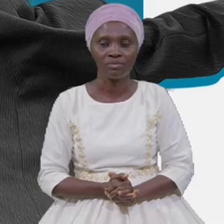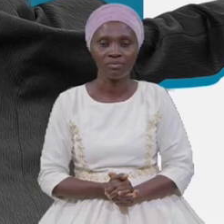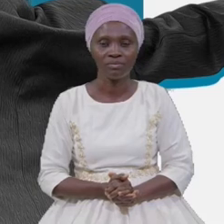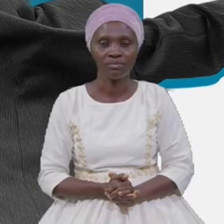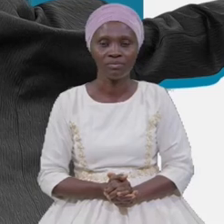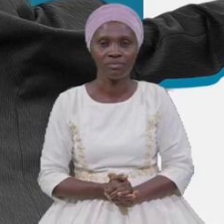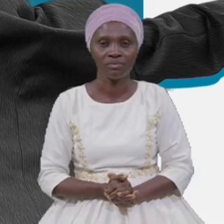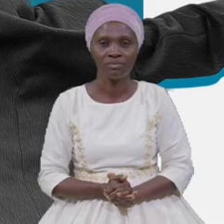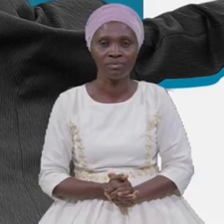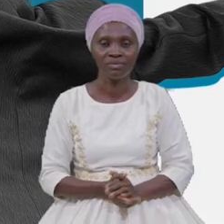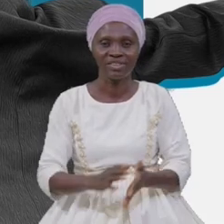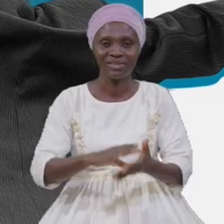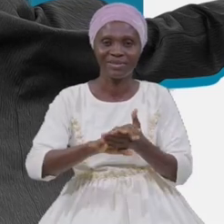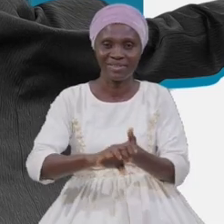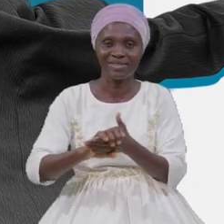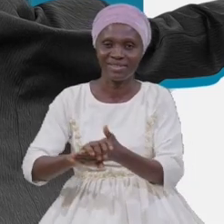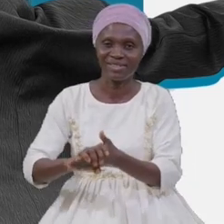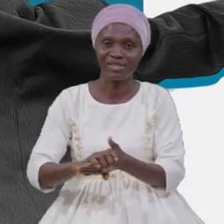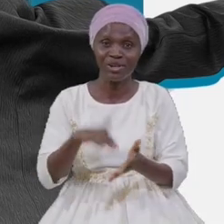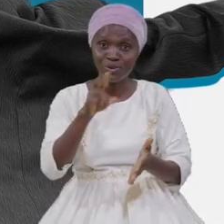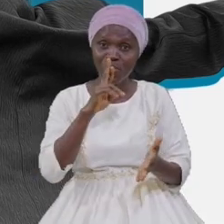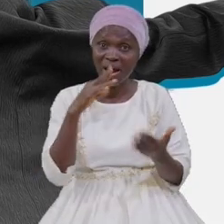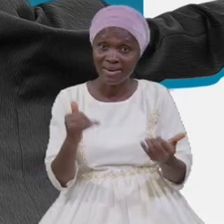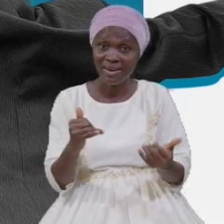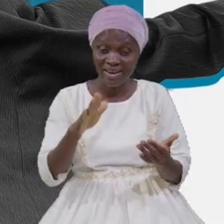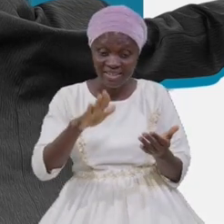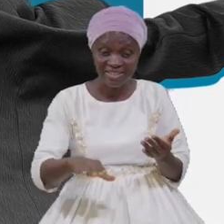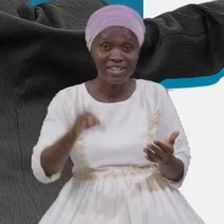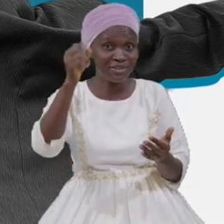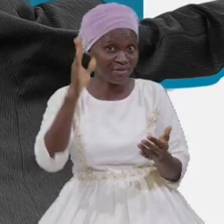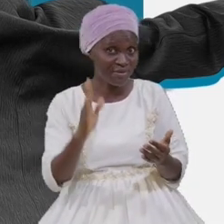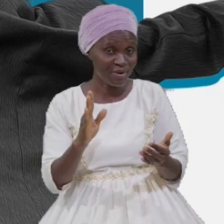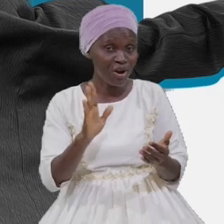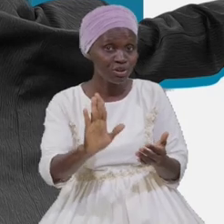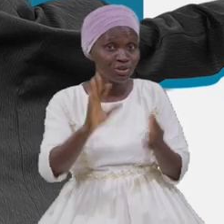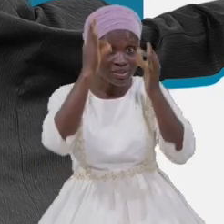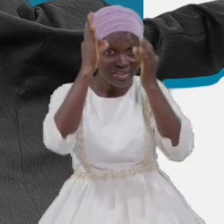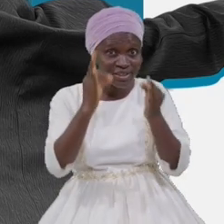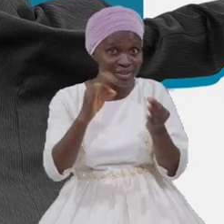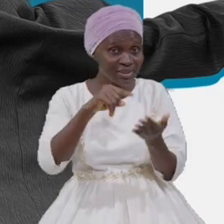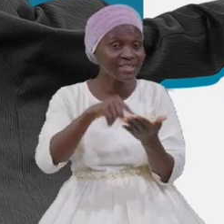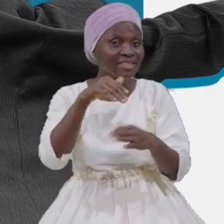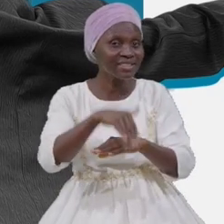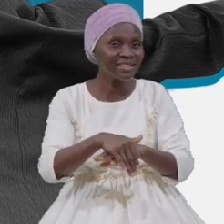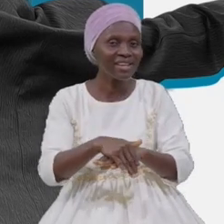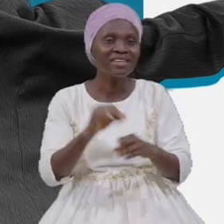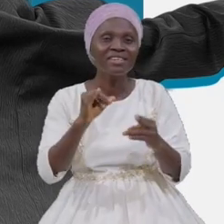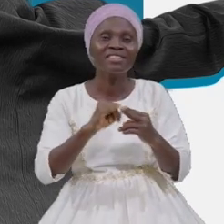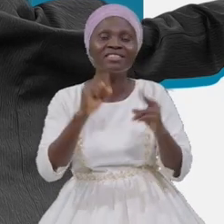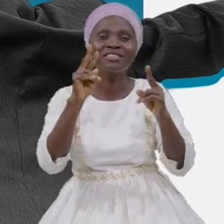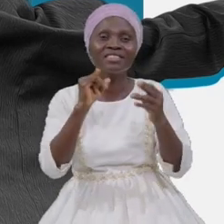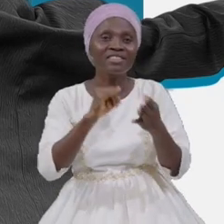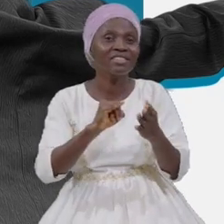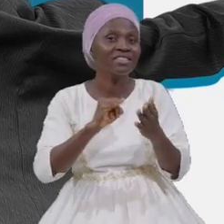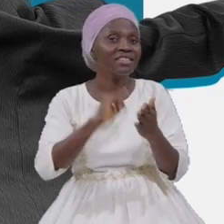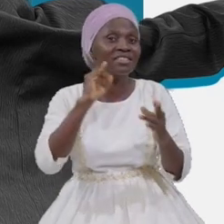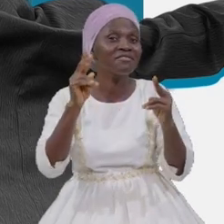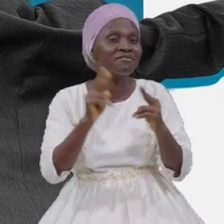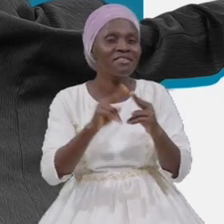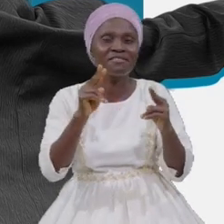Dieu. Félicitations. La décision que vous avez prise ce soir, ce n'est pas pour ce jour